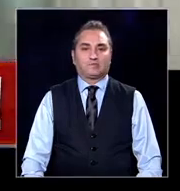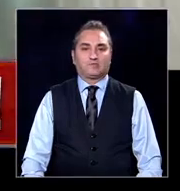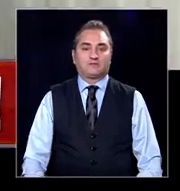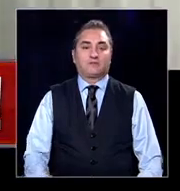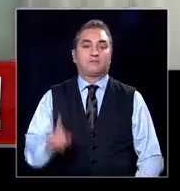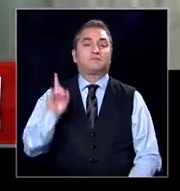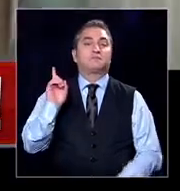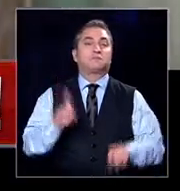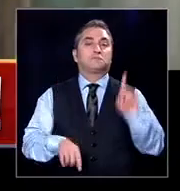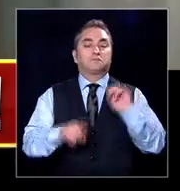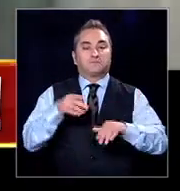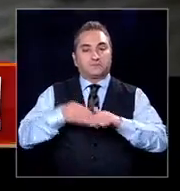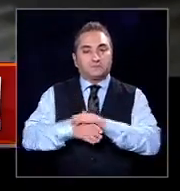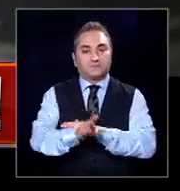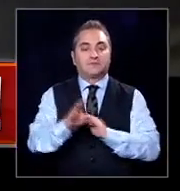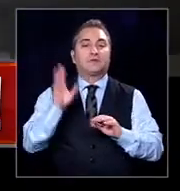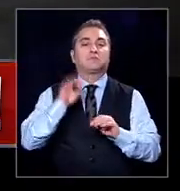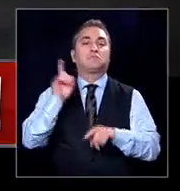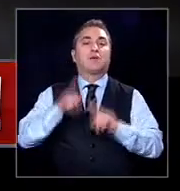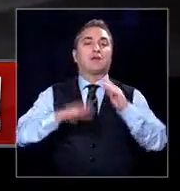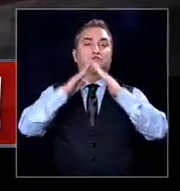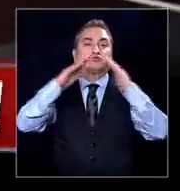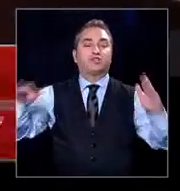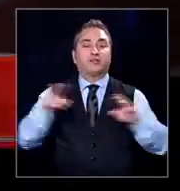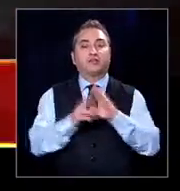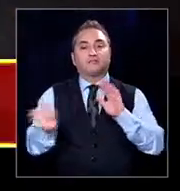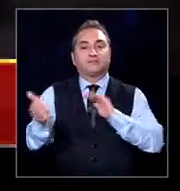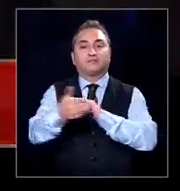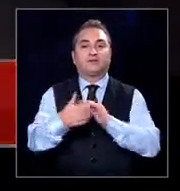Kimi içeride saklandı, kimi çatıya gizlendi.